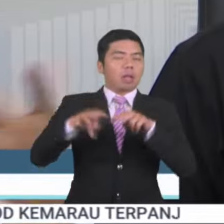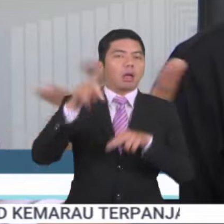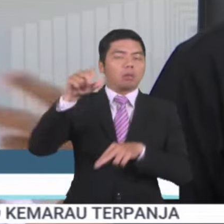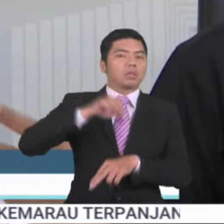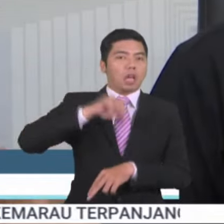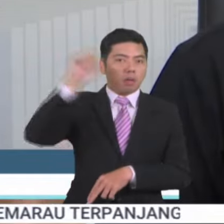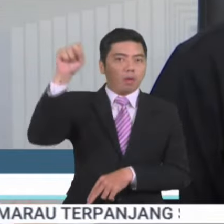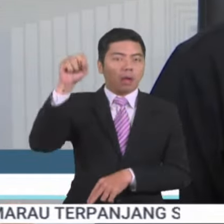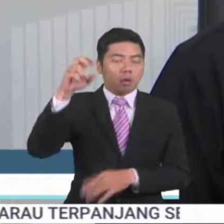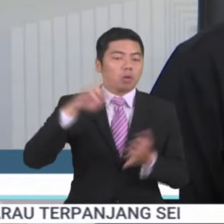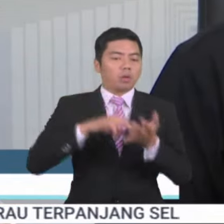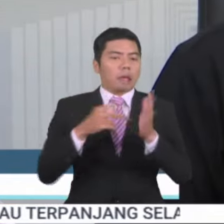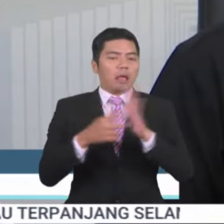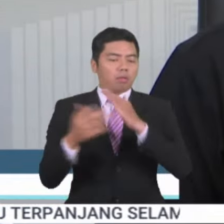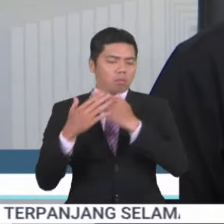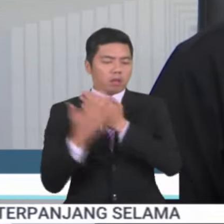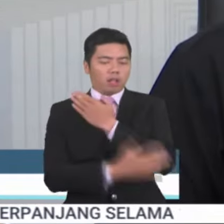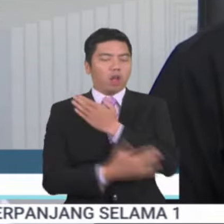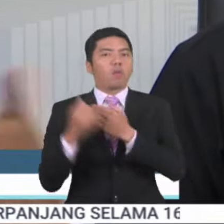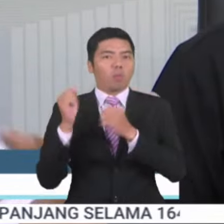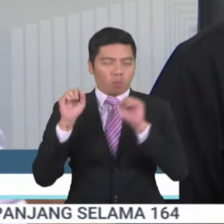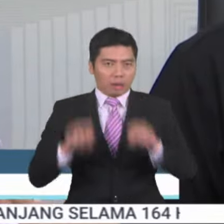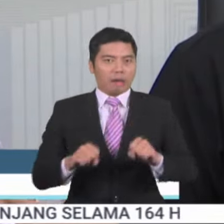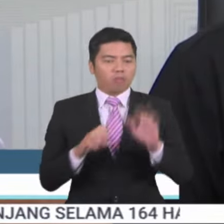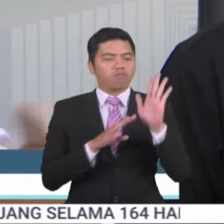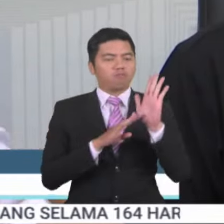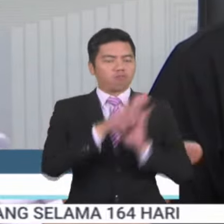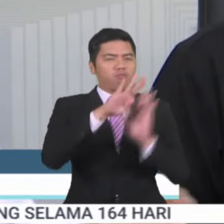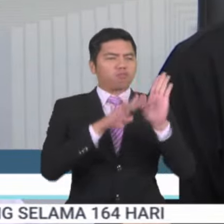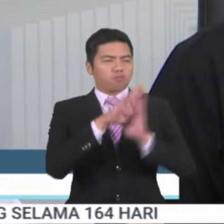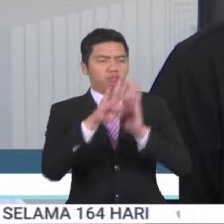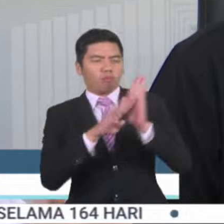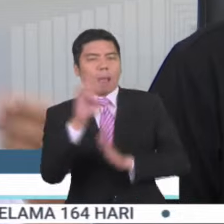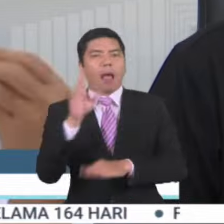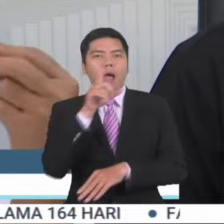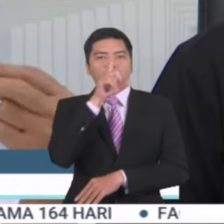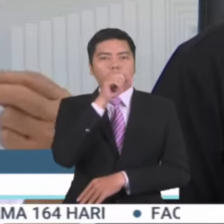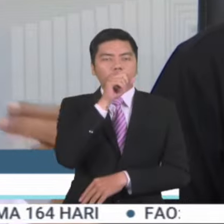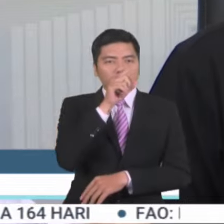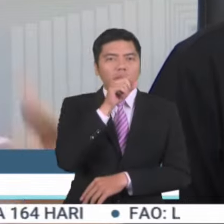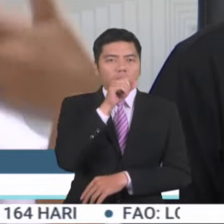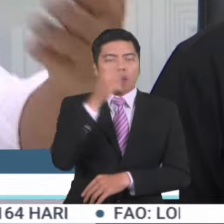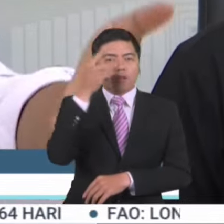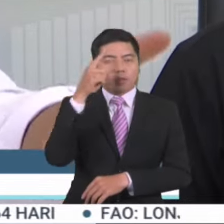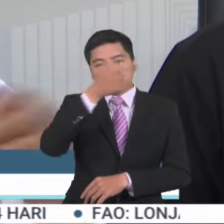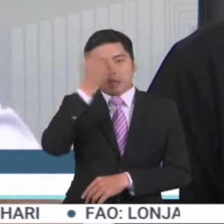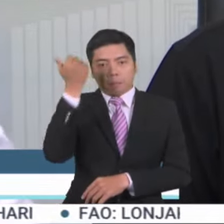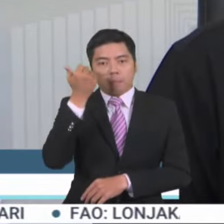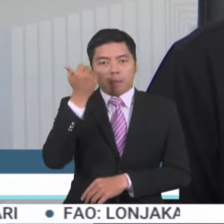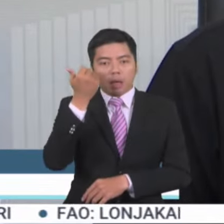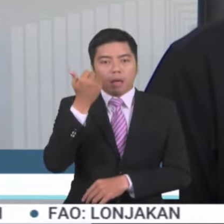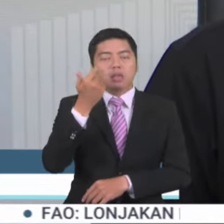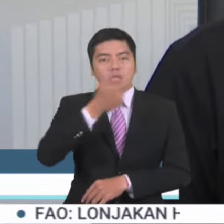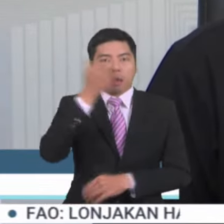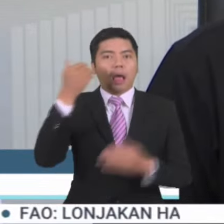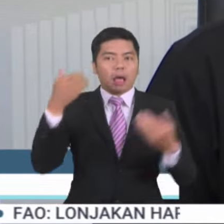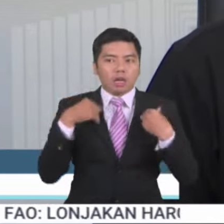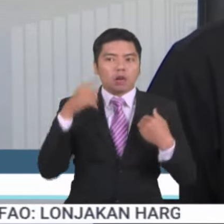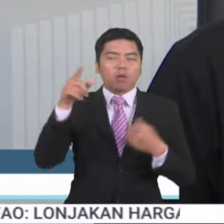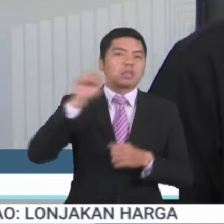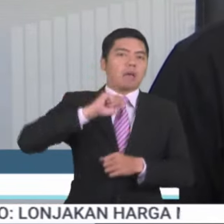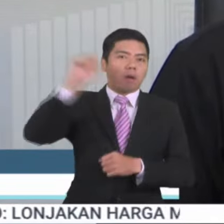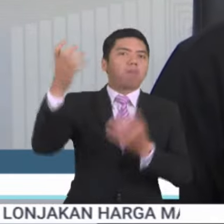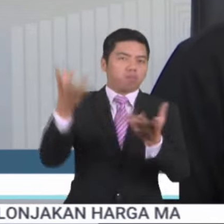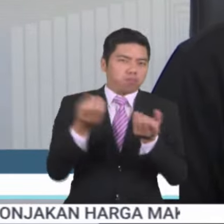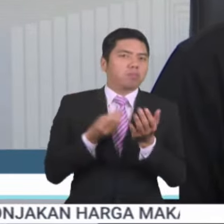di Semenanjung boleh ditingkatkan lagi. Secara tak langsung akan meningkatkan pengeluaran di Semenanjung, mana tiada permintaan di belah Sabah.